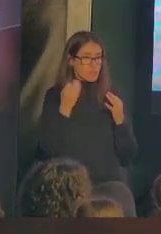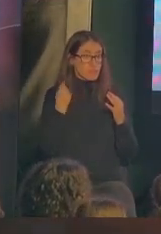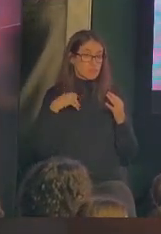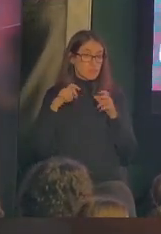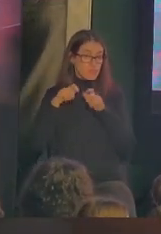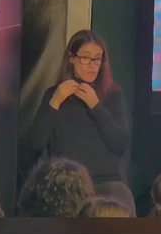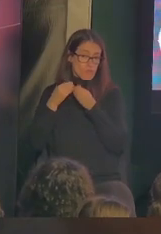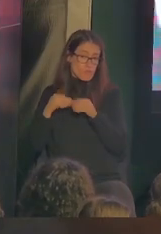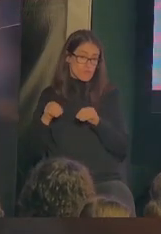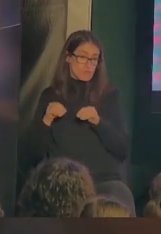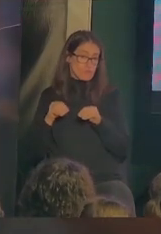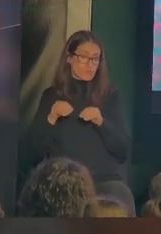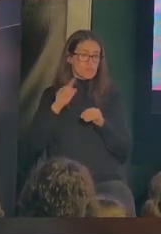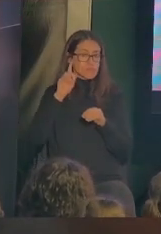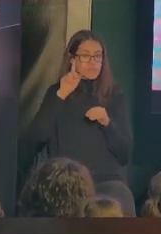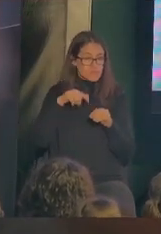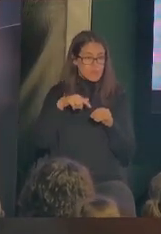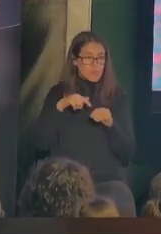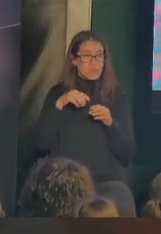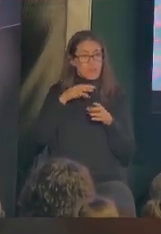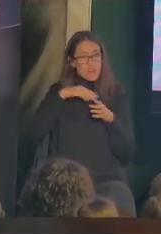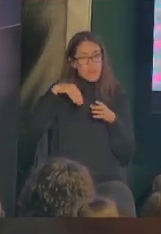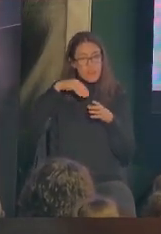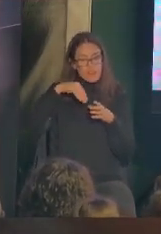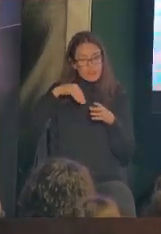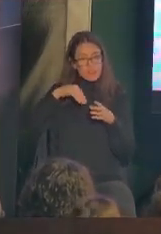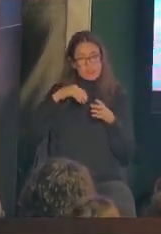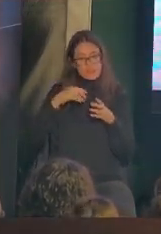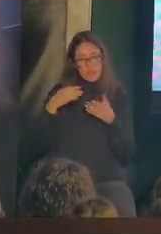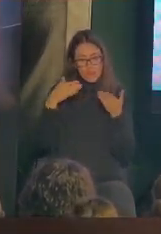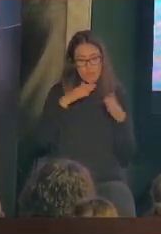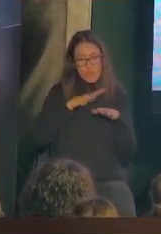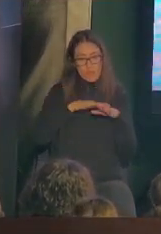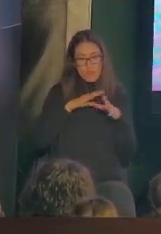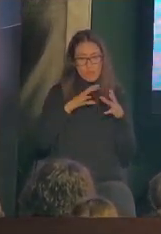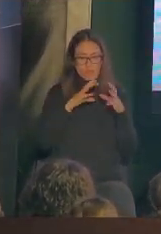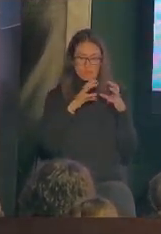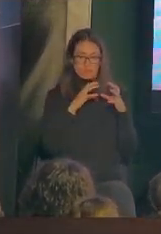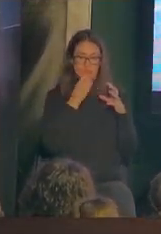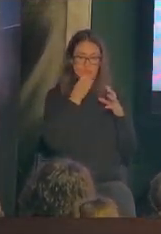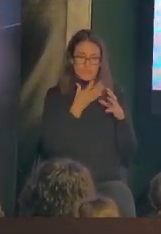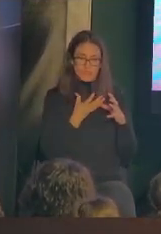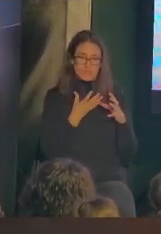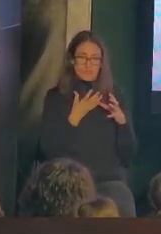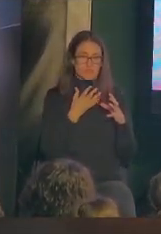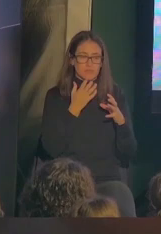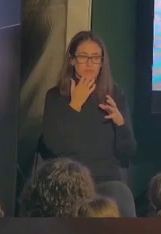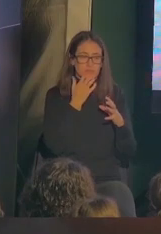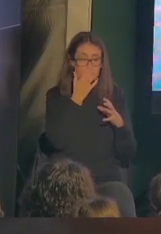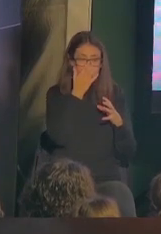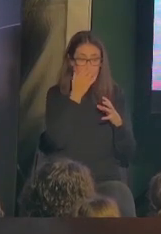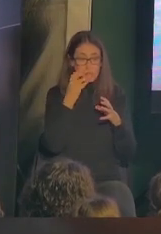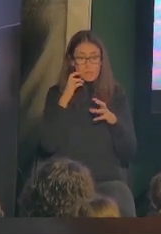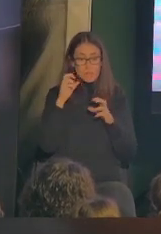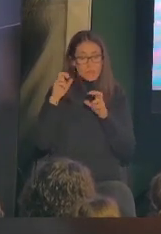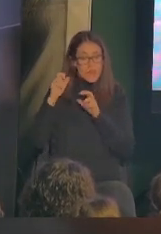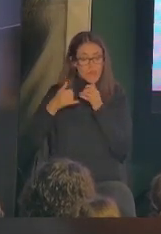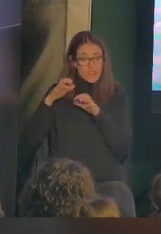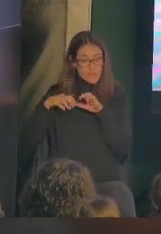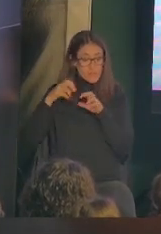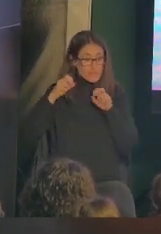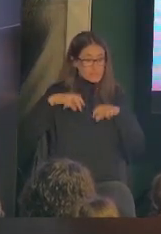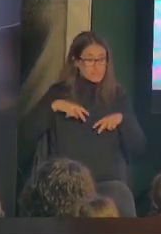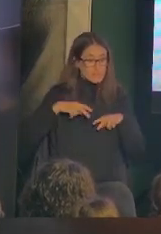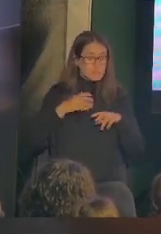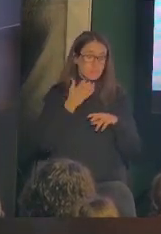l'ou i després també tindríem la nata, que és superestable. Vale? I en tema de proteïnes